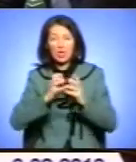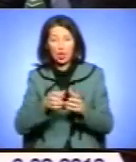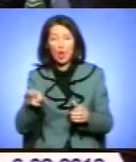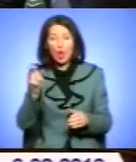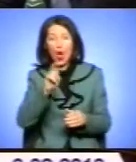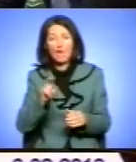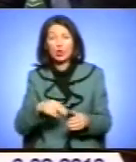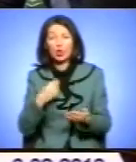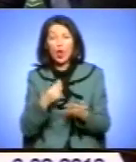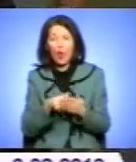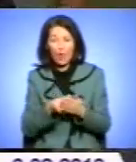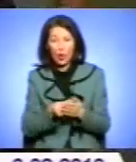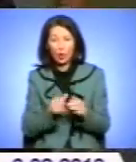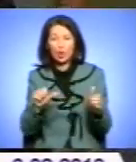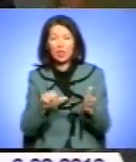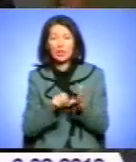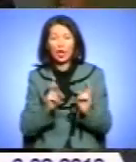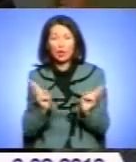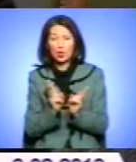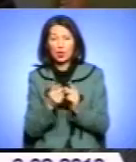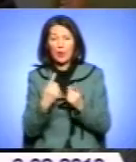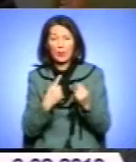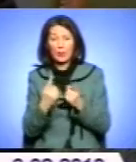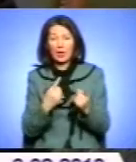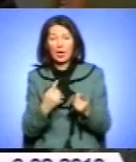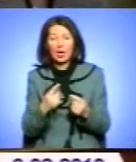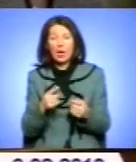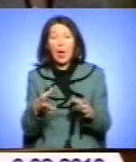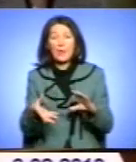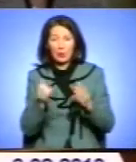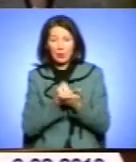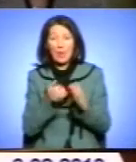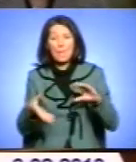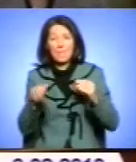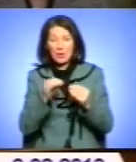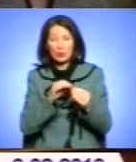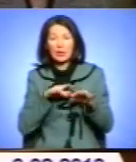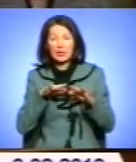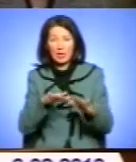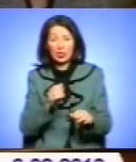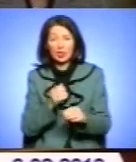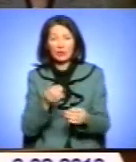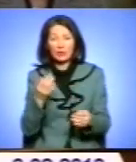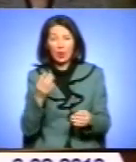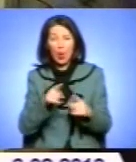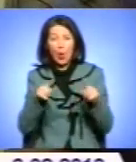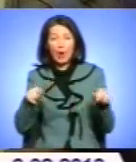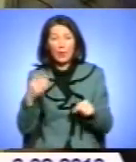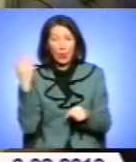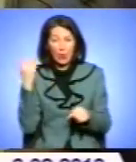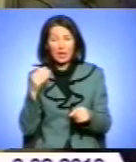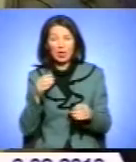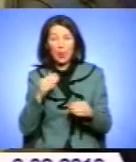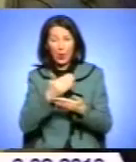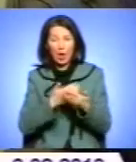Учасники зустрічі обговорили перебіг переговорів та підбили підсумки заходів, запланованих у рамках попередньої програми співпраці. Виконання